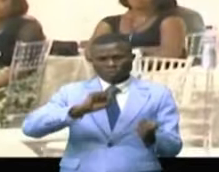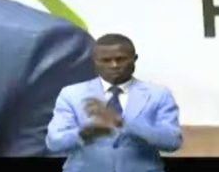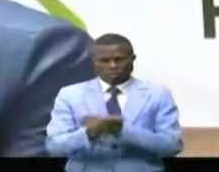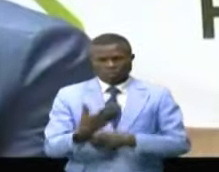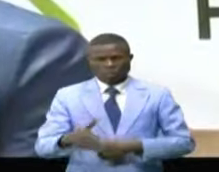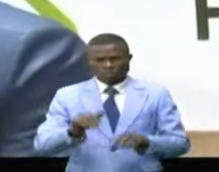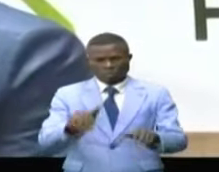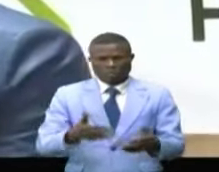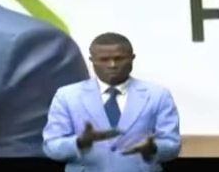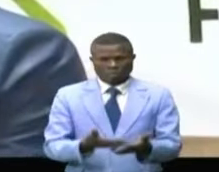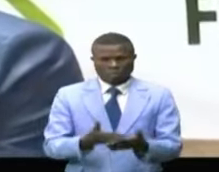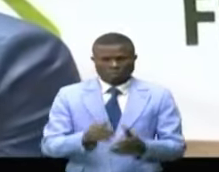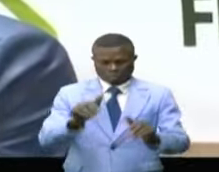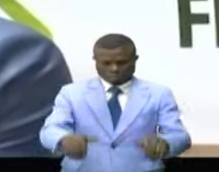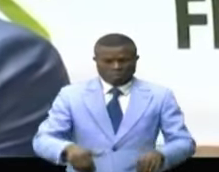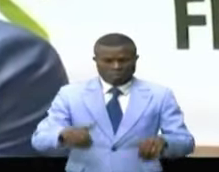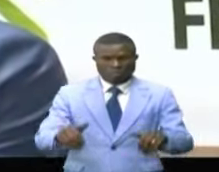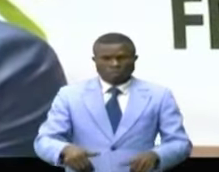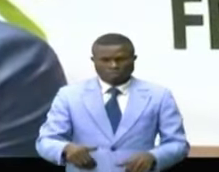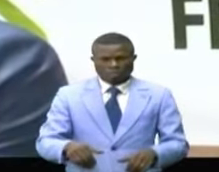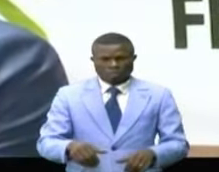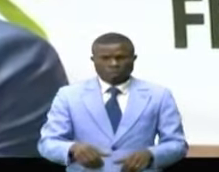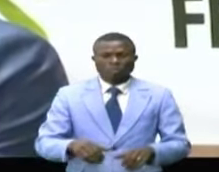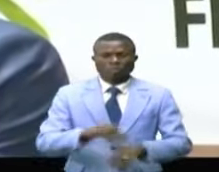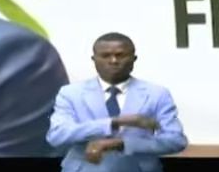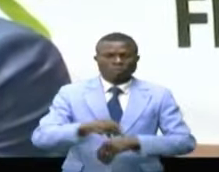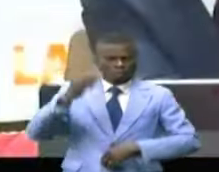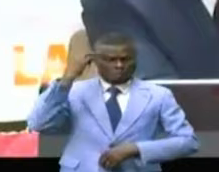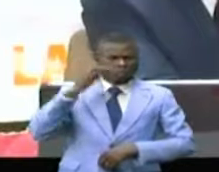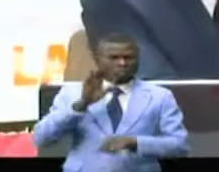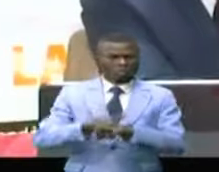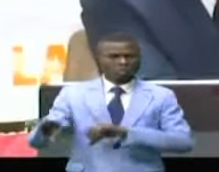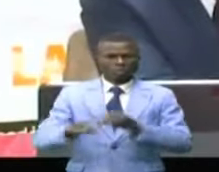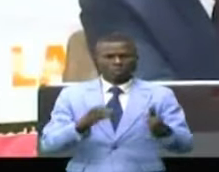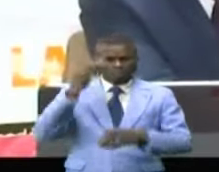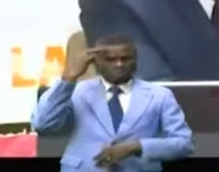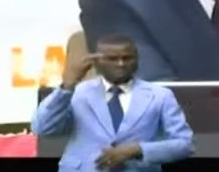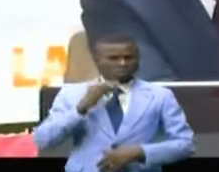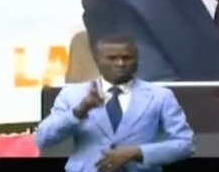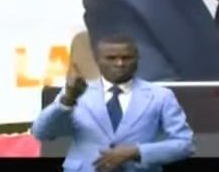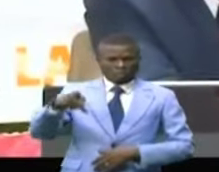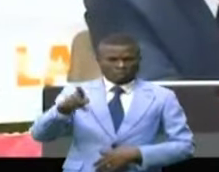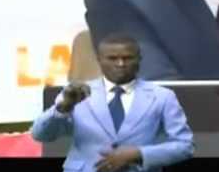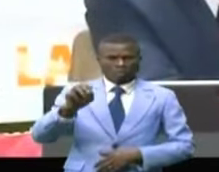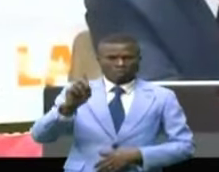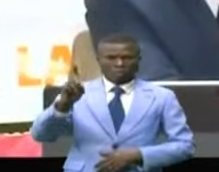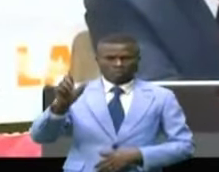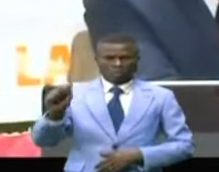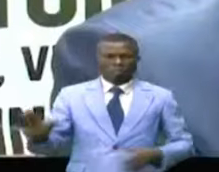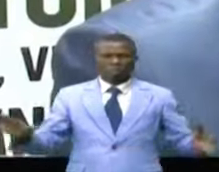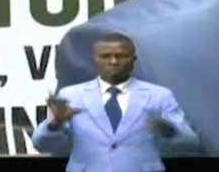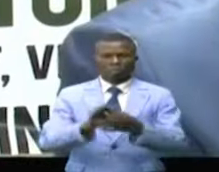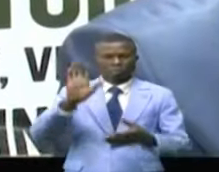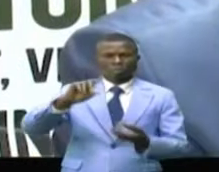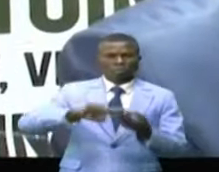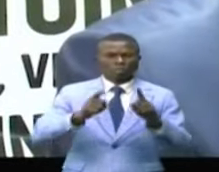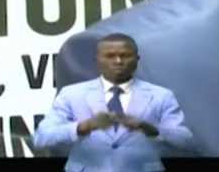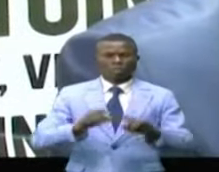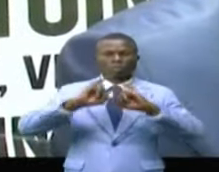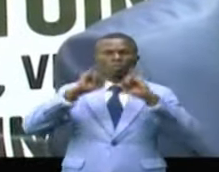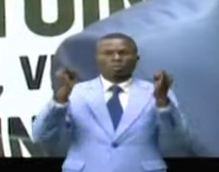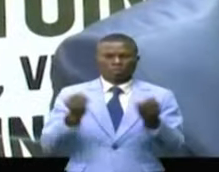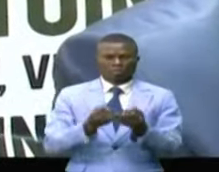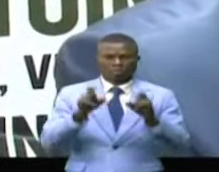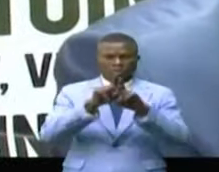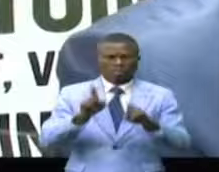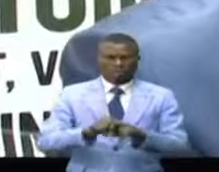agricole. L'agriculture étant un ministère transversal, le ministre Mpanda a associé ses collègues de l'industrie